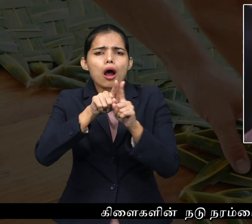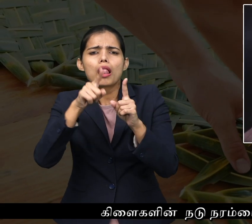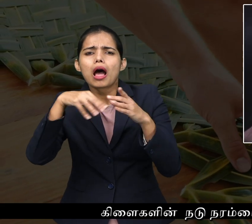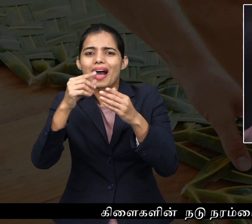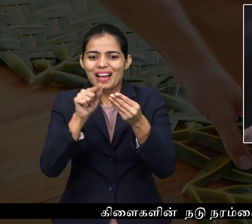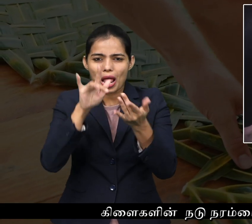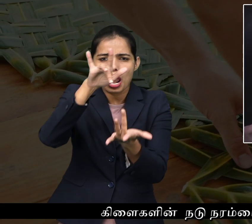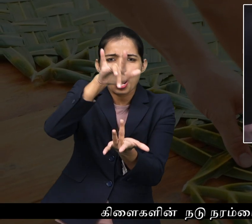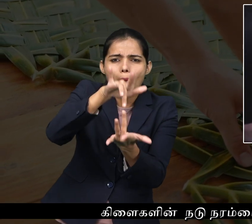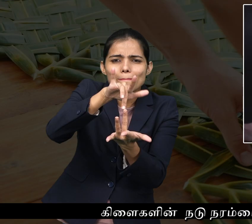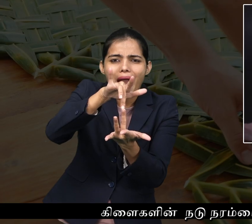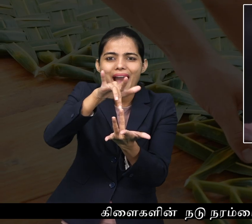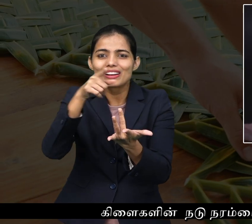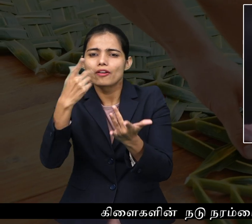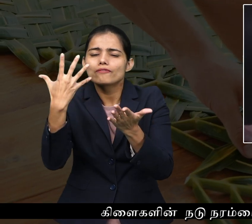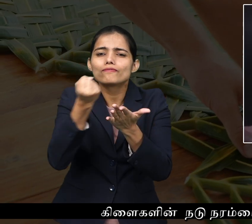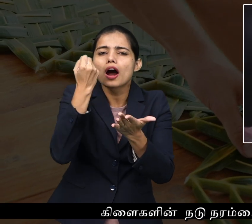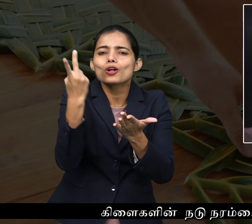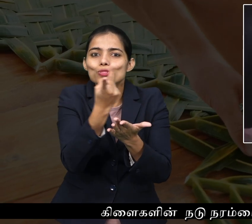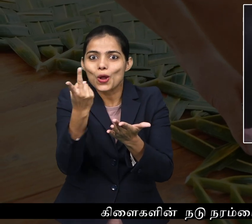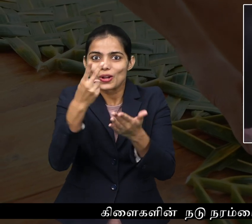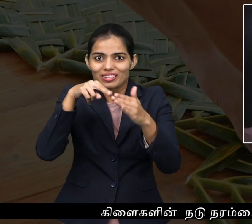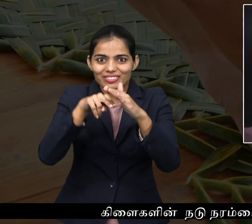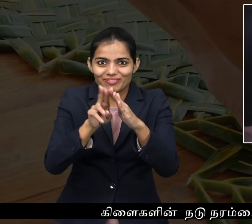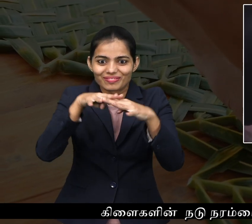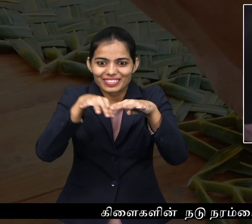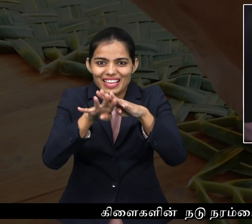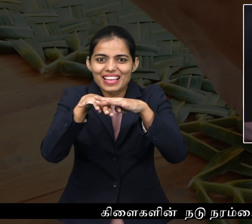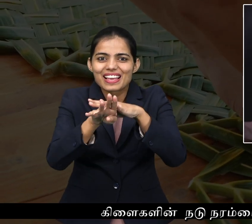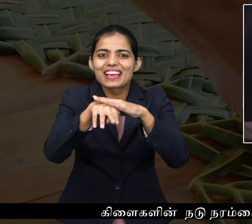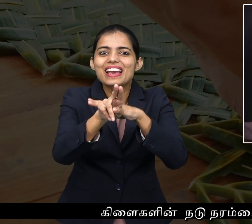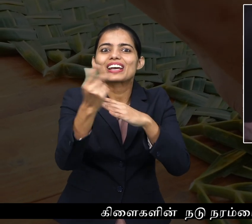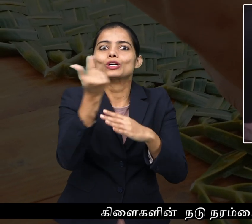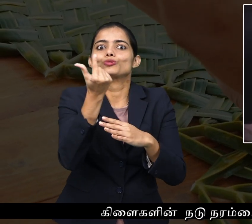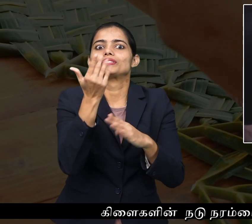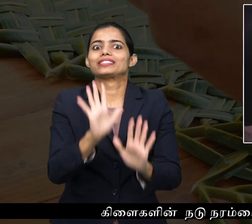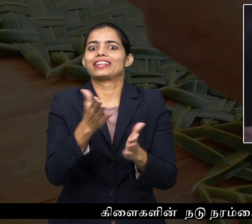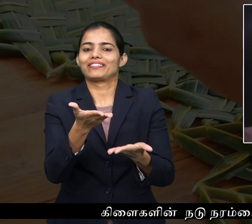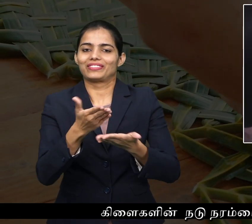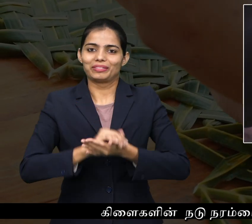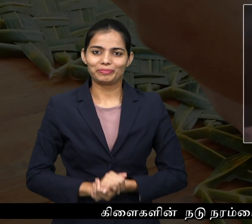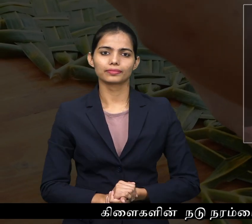பயன்படுத்தினால் கிளைகளின் நடுநரம்பை 2 பகுதிகளாக வெட்டவும்.